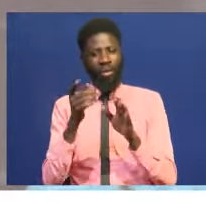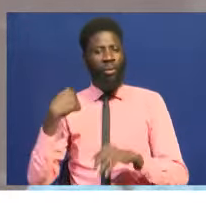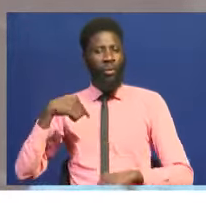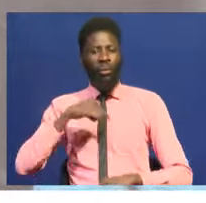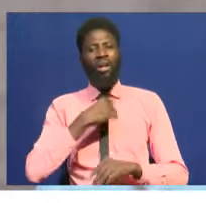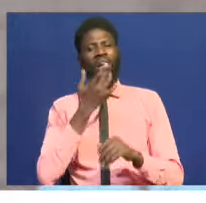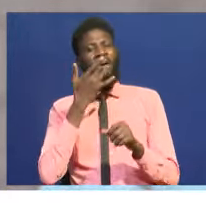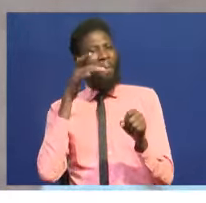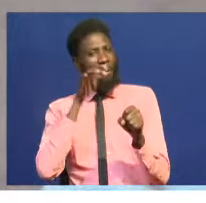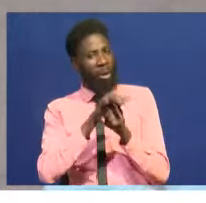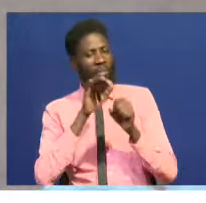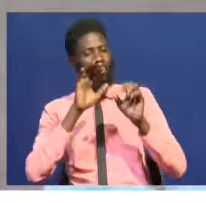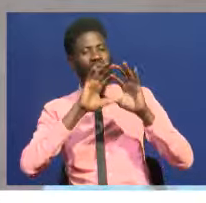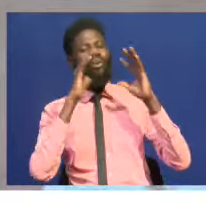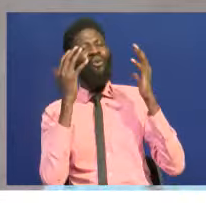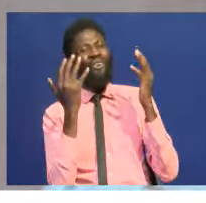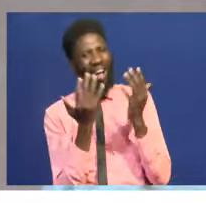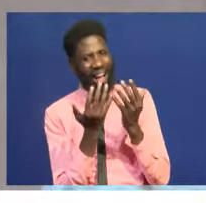World Athletics